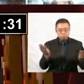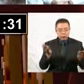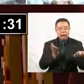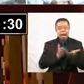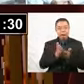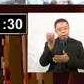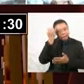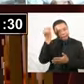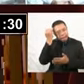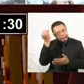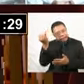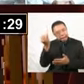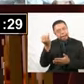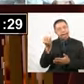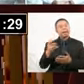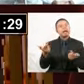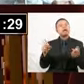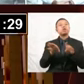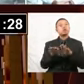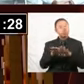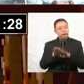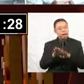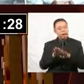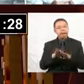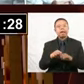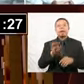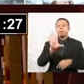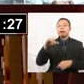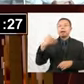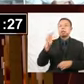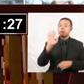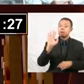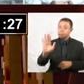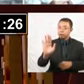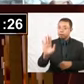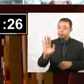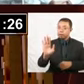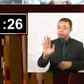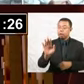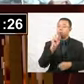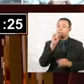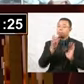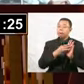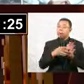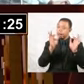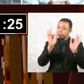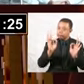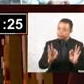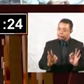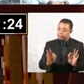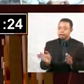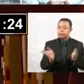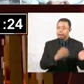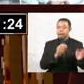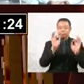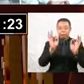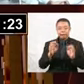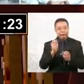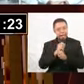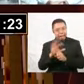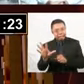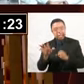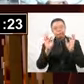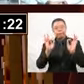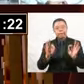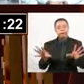melalui inovasi-inovasi yang relevan selama 5 tahun ke depan di bidang pendidikan selain pendidikan gratis